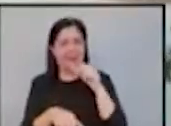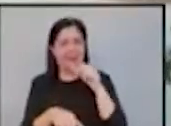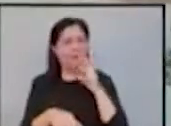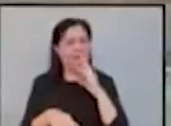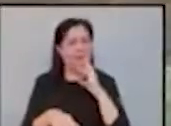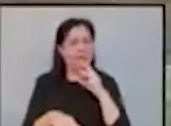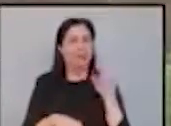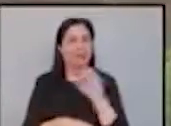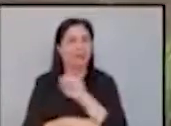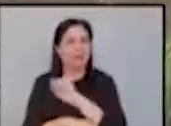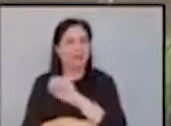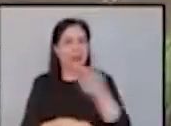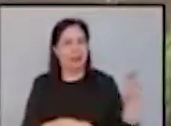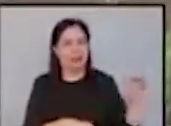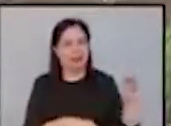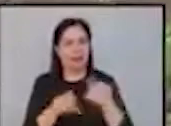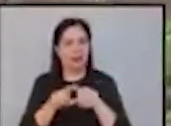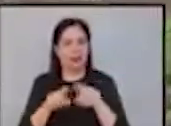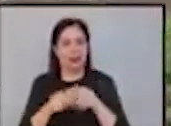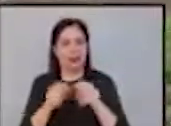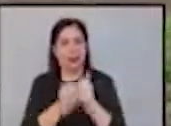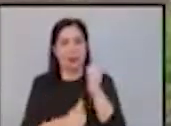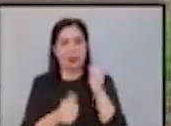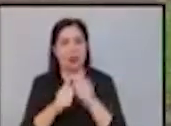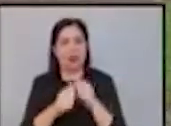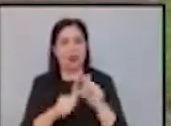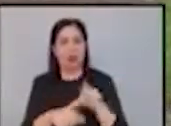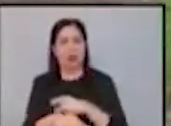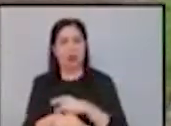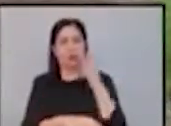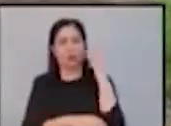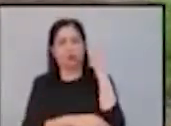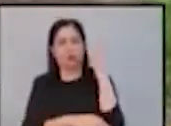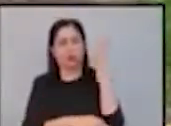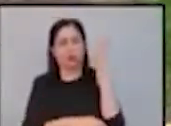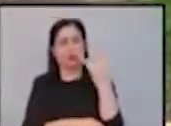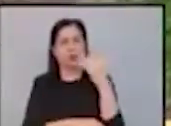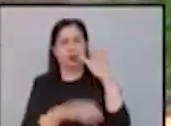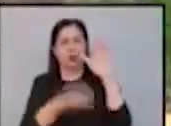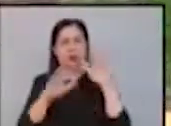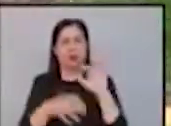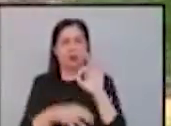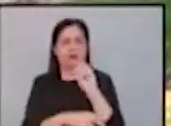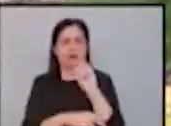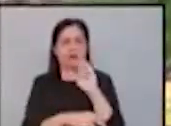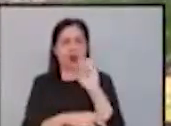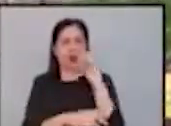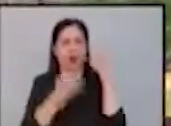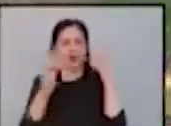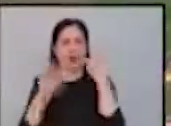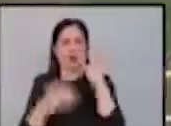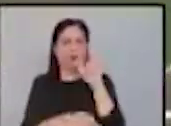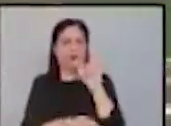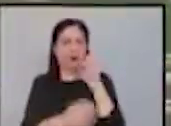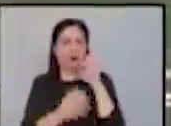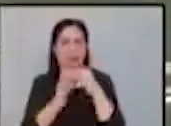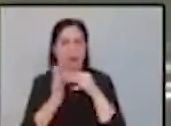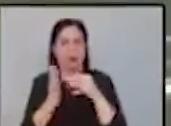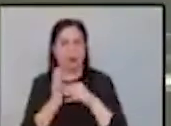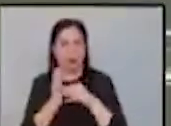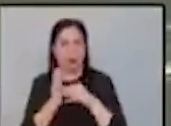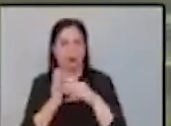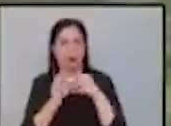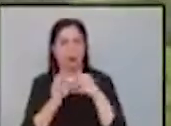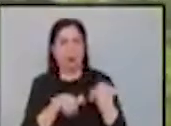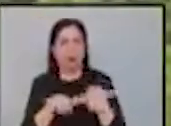din matatagpuan ang pinakamatandang tropical rainforest sa Pilipinas na may laking 1.4 million hectares, katumbas